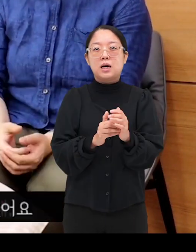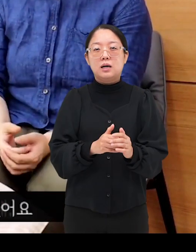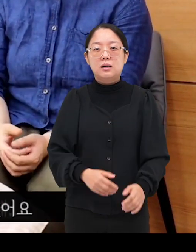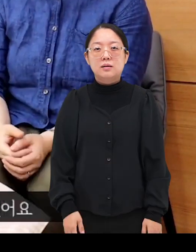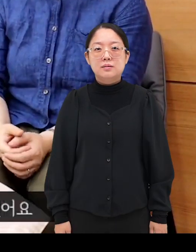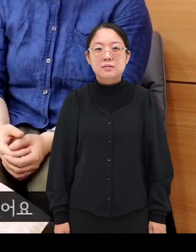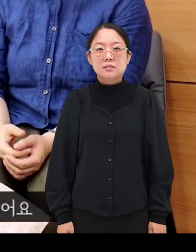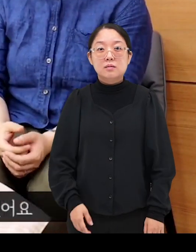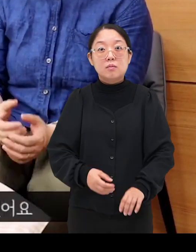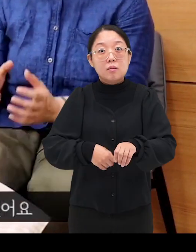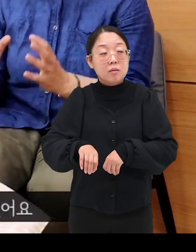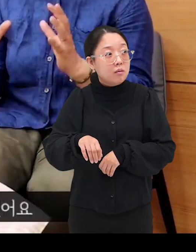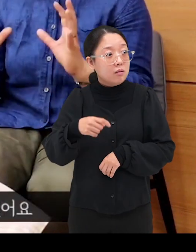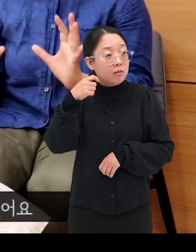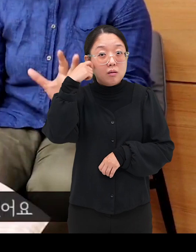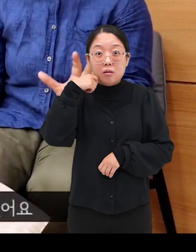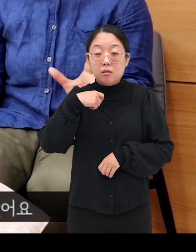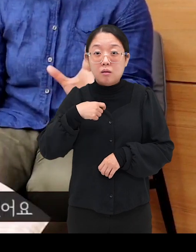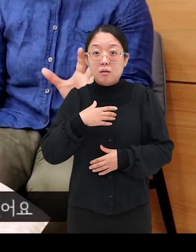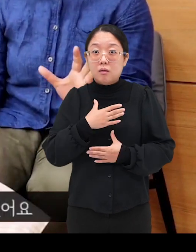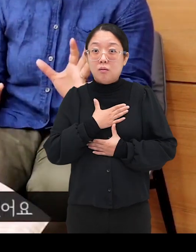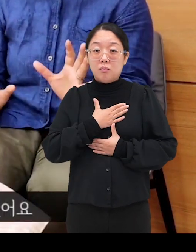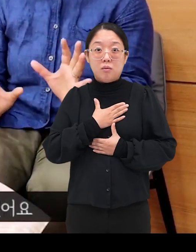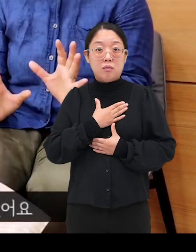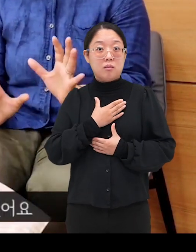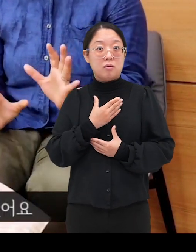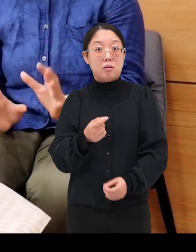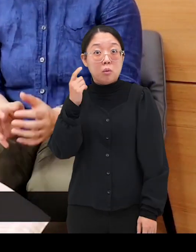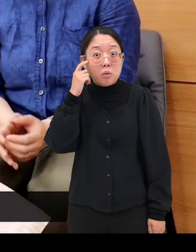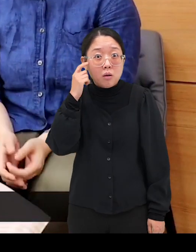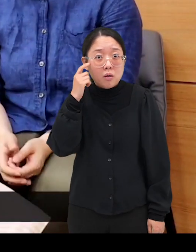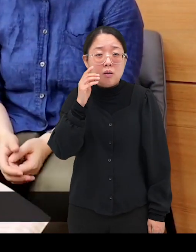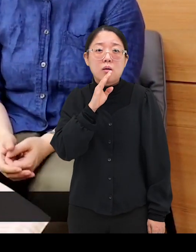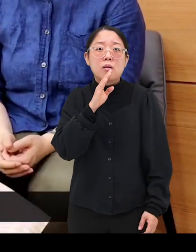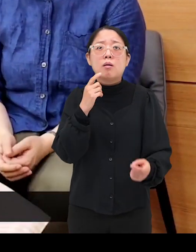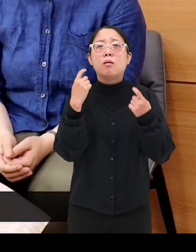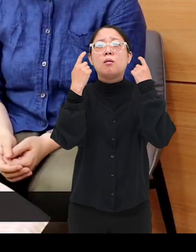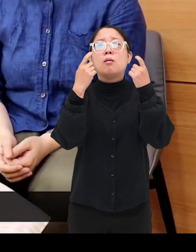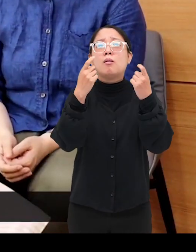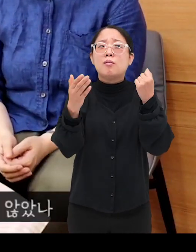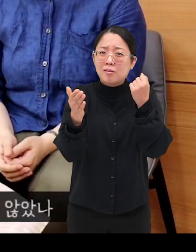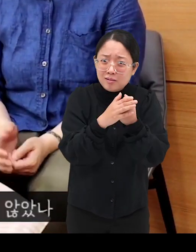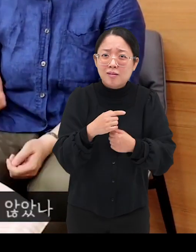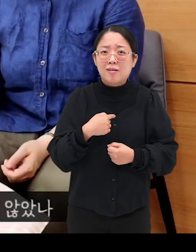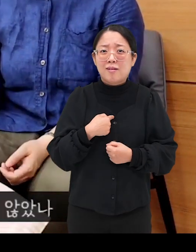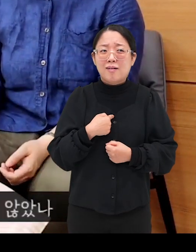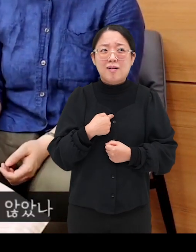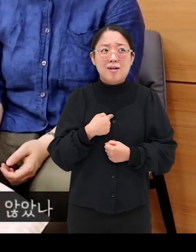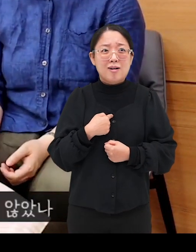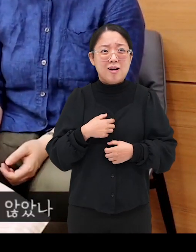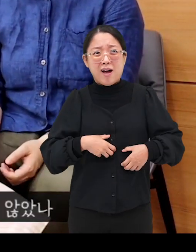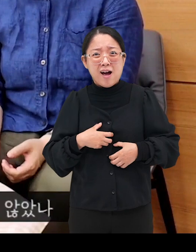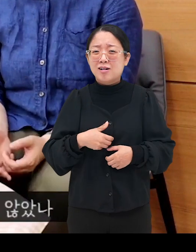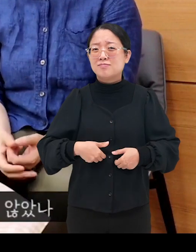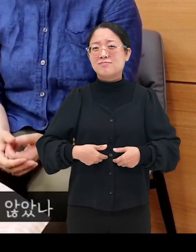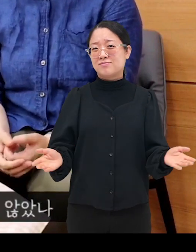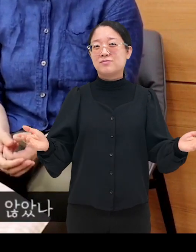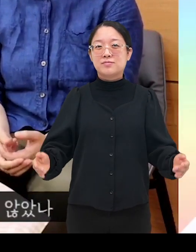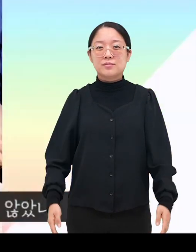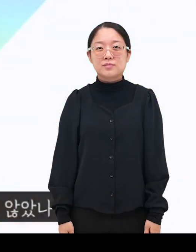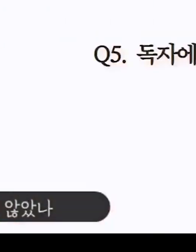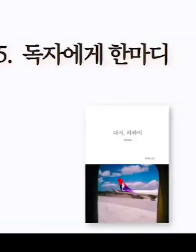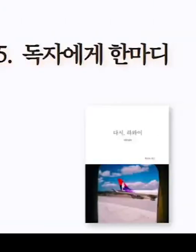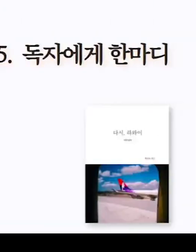혼란스러웠는데 오히려 그러고 나니까 되게 마음이 편해졌어요. 마음을 놓게 되었고 오히려 여행의 본질에 더 다가선 계기가